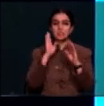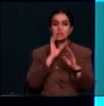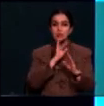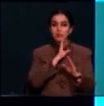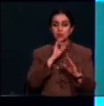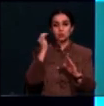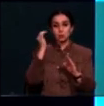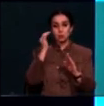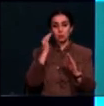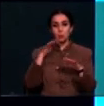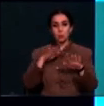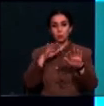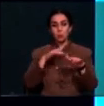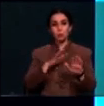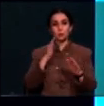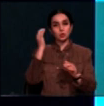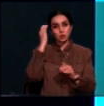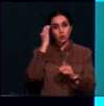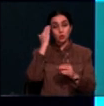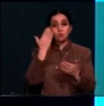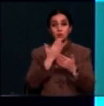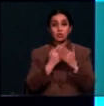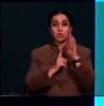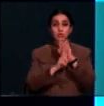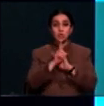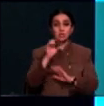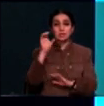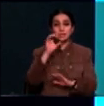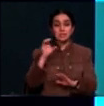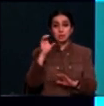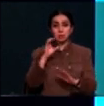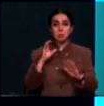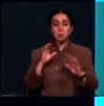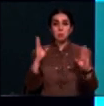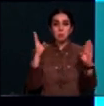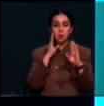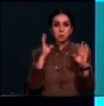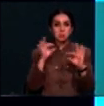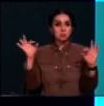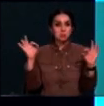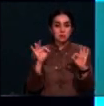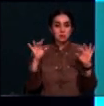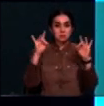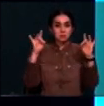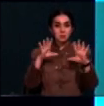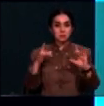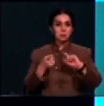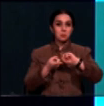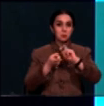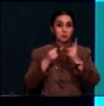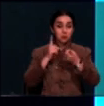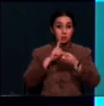побережью Черного моря. Но к началу сентября погода вдруг резко и совсем нежданно